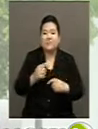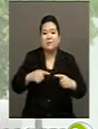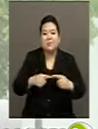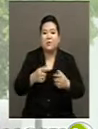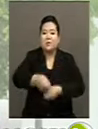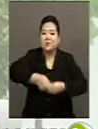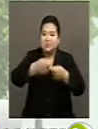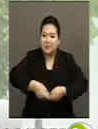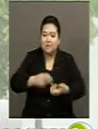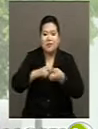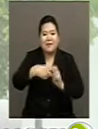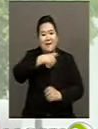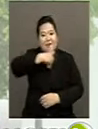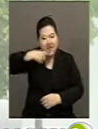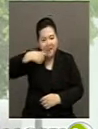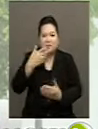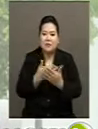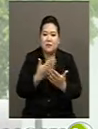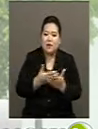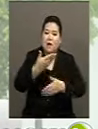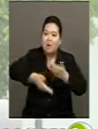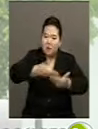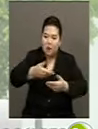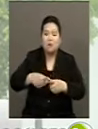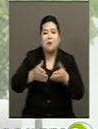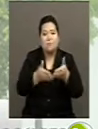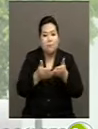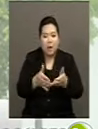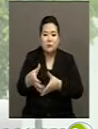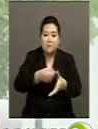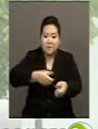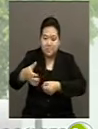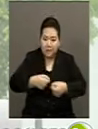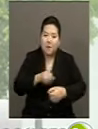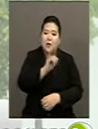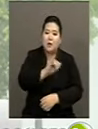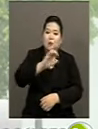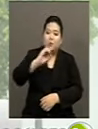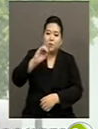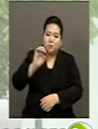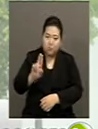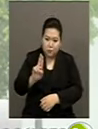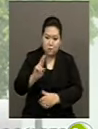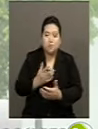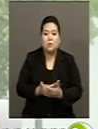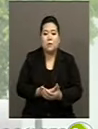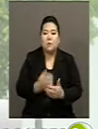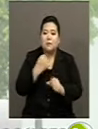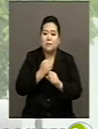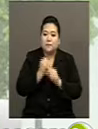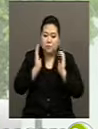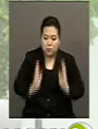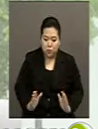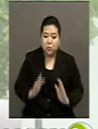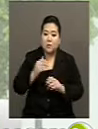ภัยแล้งปัญหาราคาสินค้าปัญหา IUU การทำประมงผิดกฎหมายการค้ามนุษย์นะครับแต่ว่าก็มีหลายเรื่อง